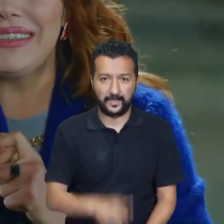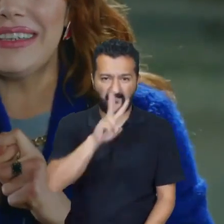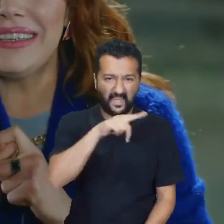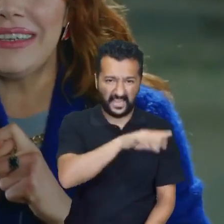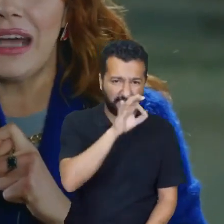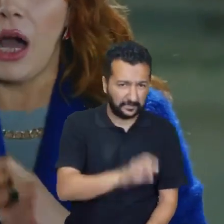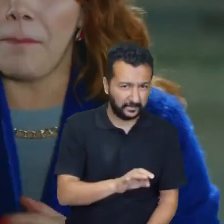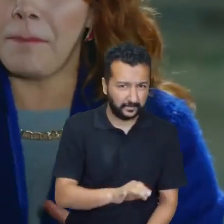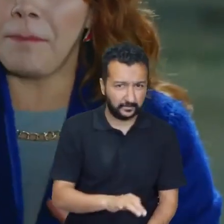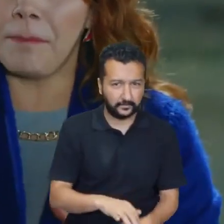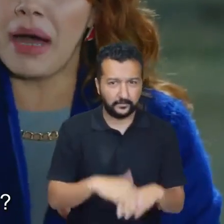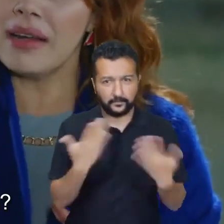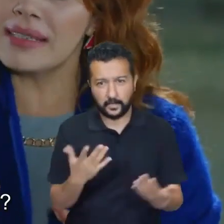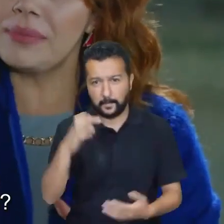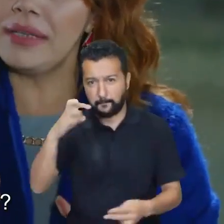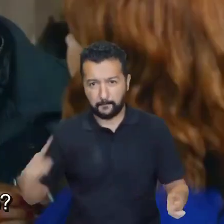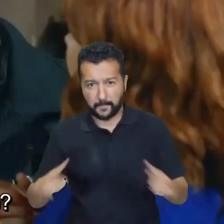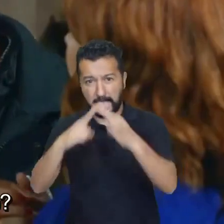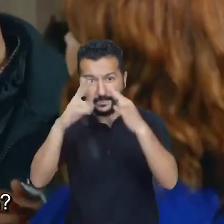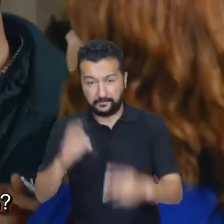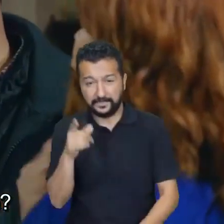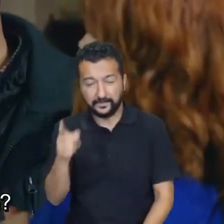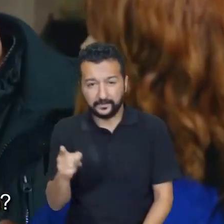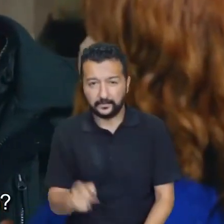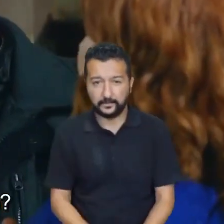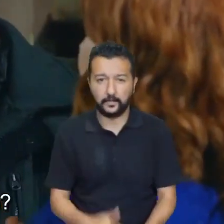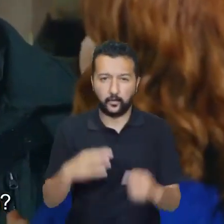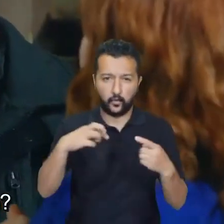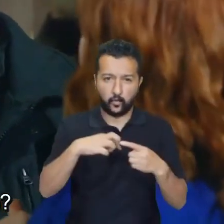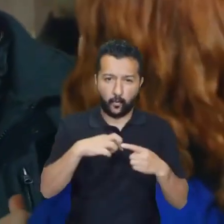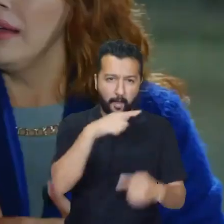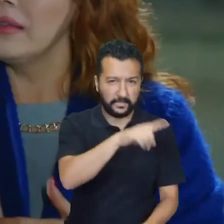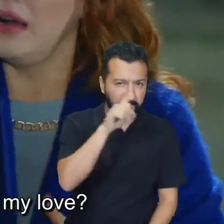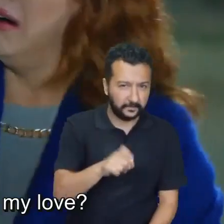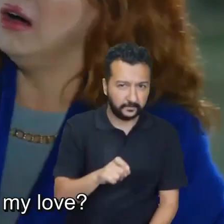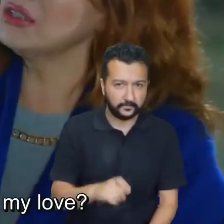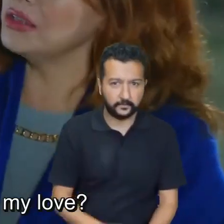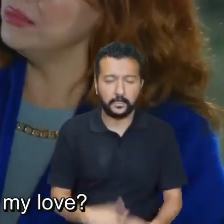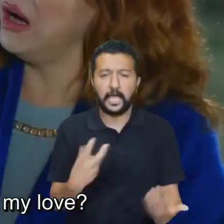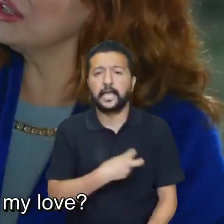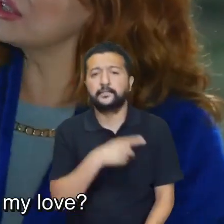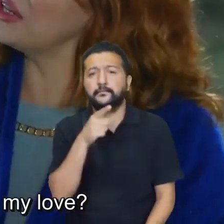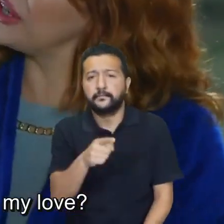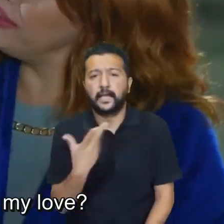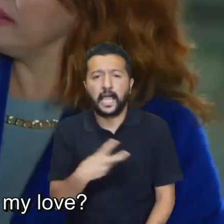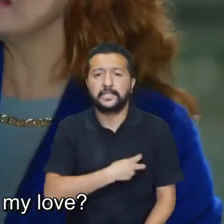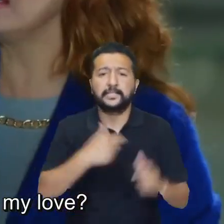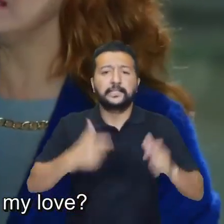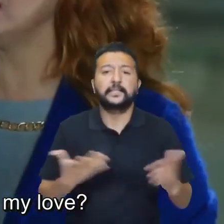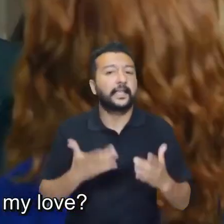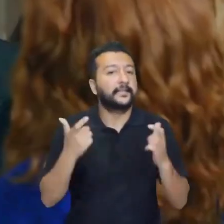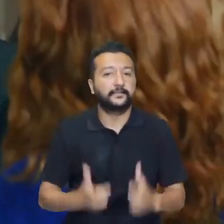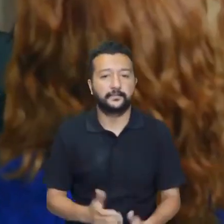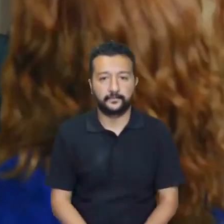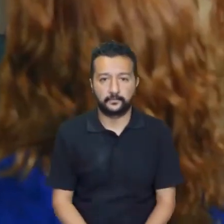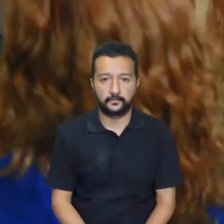Venedik miydi? Paris miydi? Roma mıydı? Ya aşkım, aşklar şehri